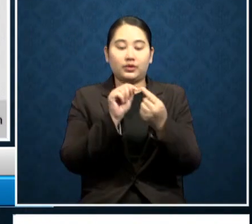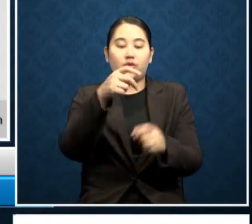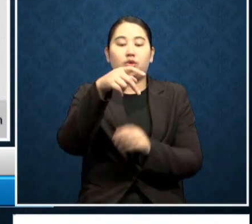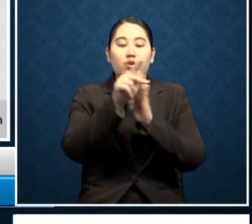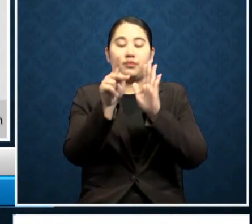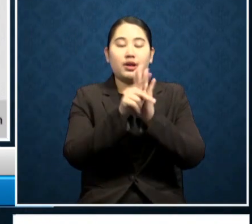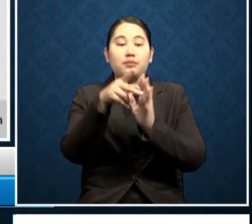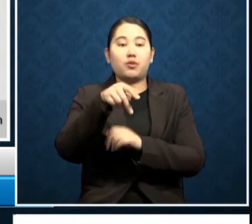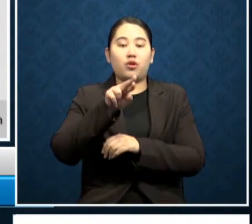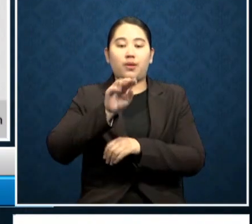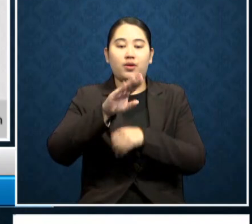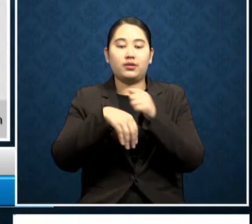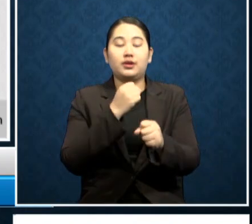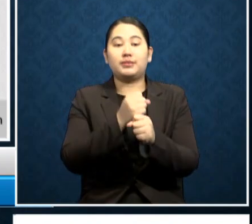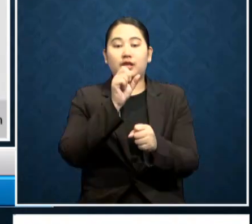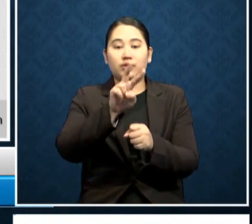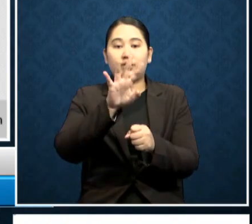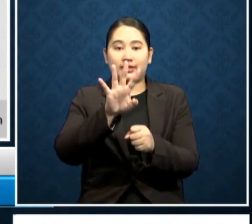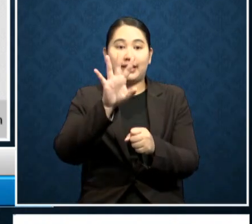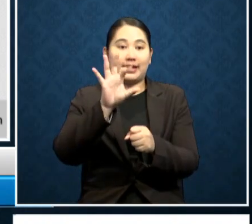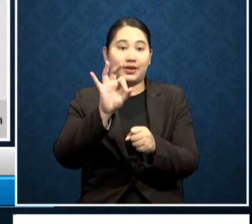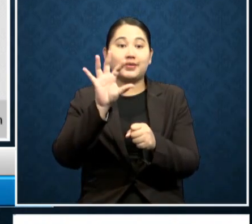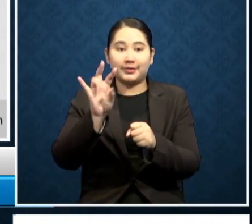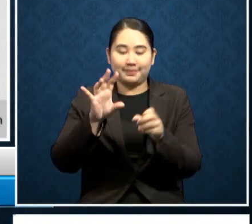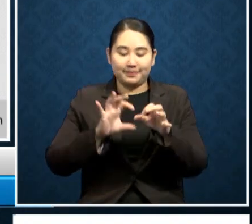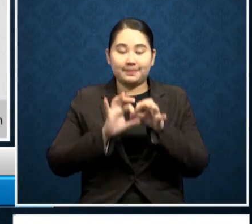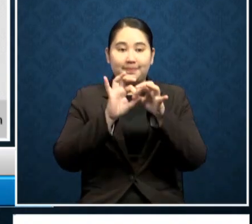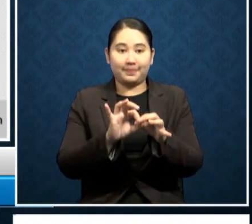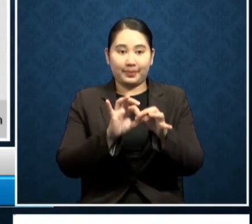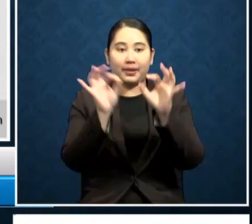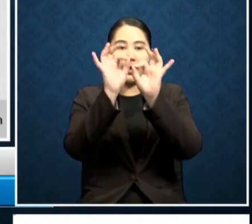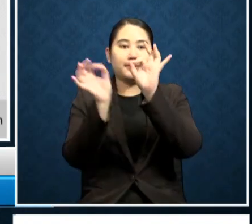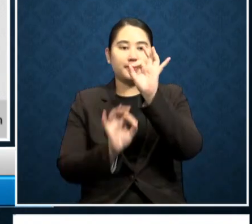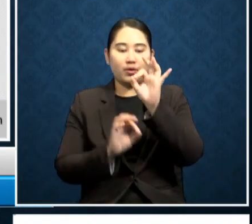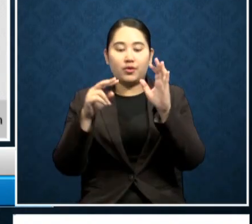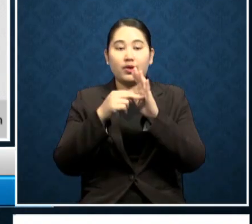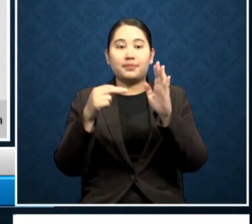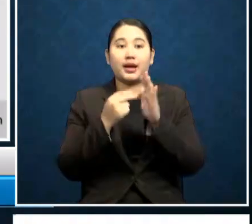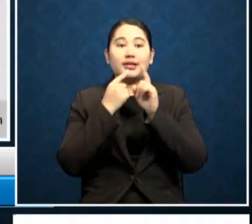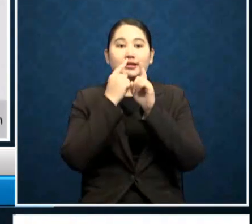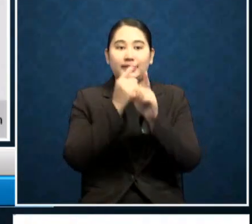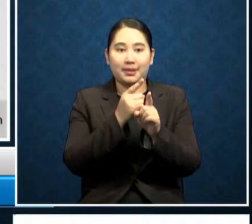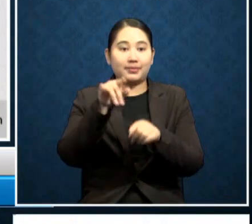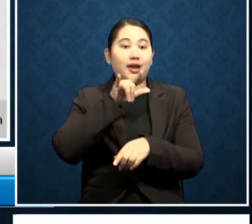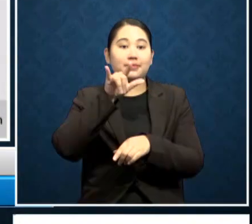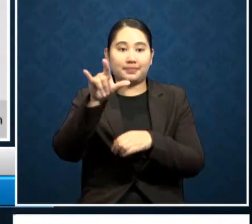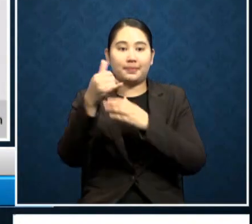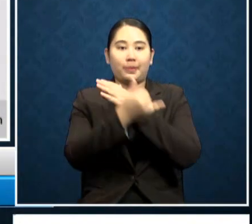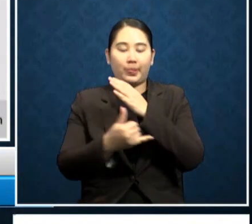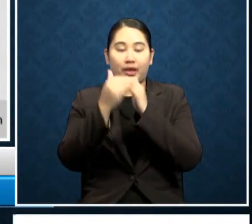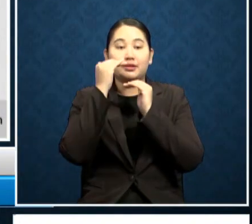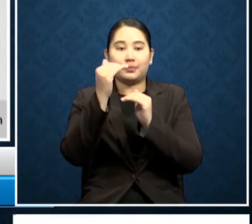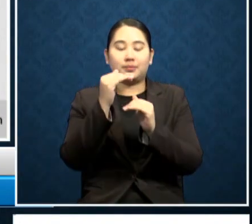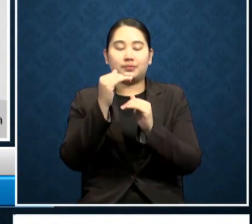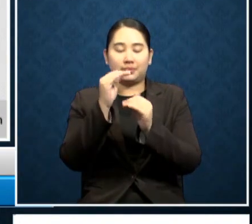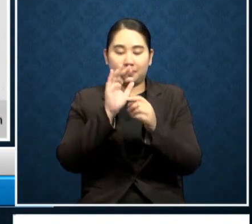อากาศพ.ศ 2497ให้สอดคล้องกับความหมายที่องค์การบินพลเรือนระหว่างประเทศกำหนดยกตัว